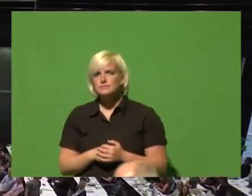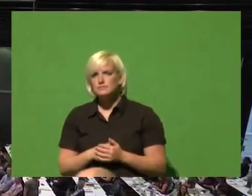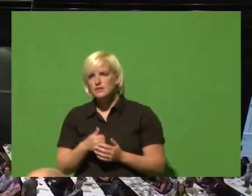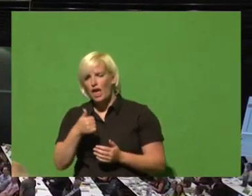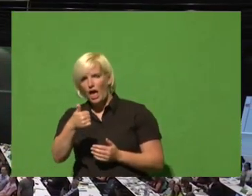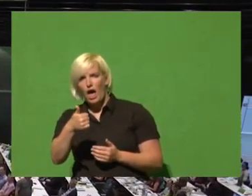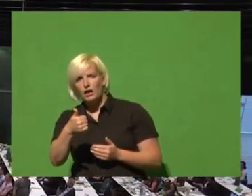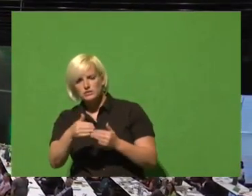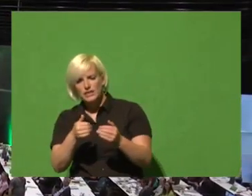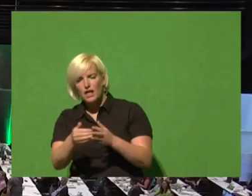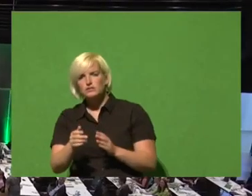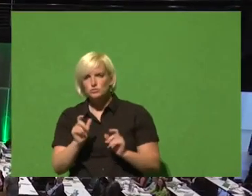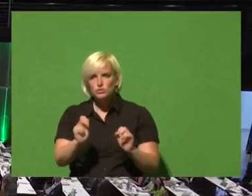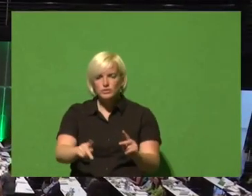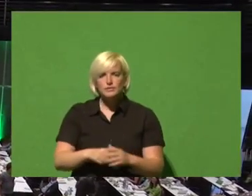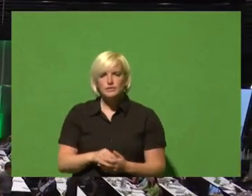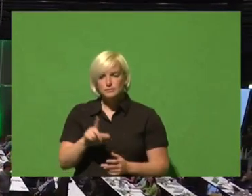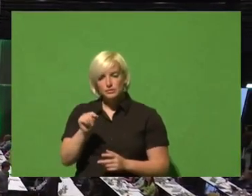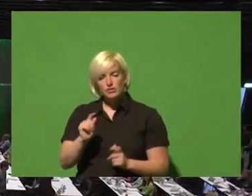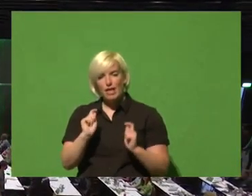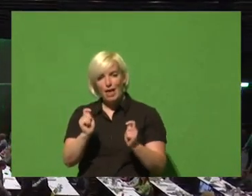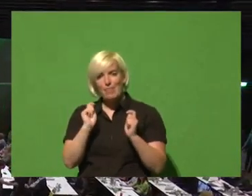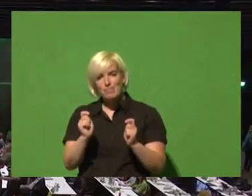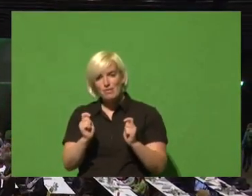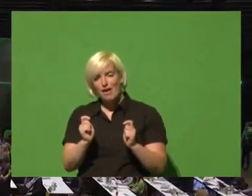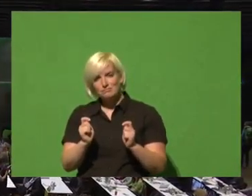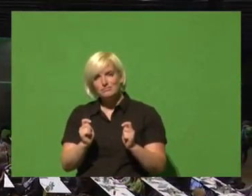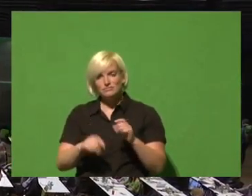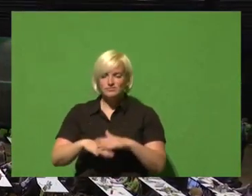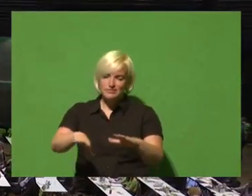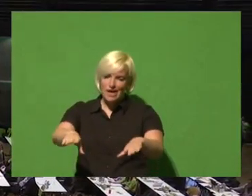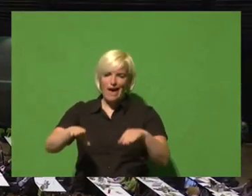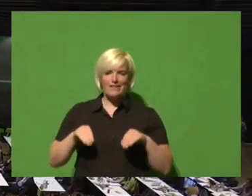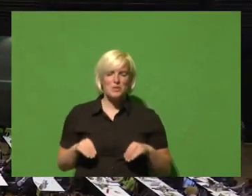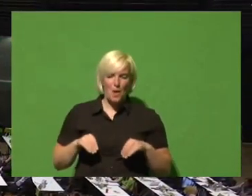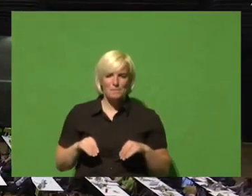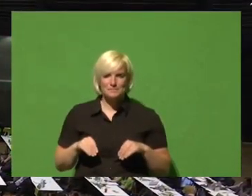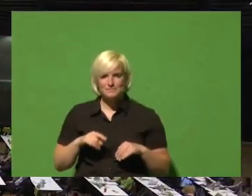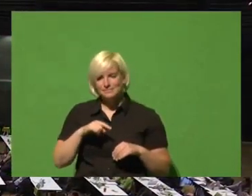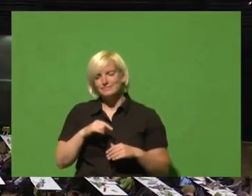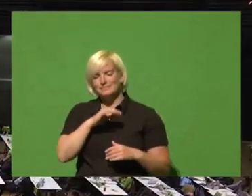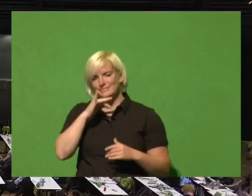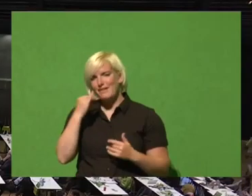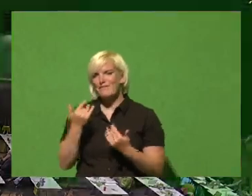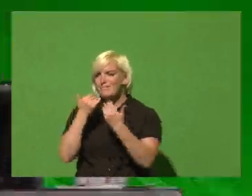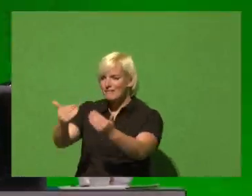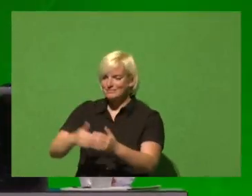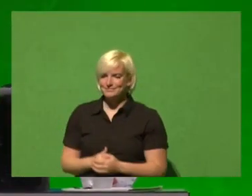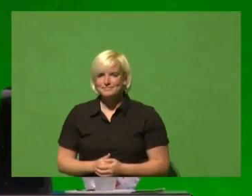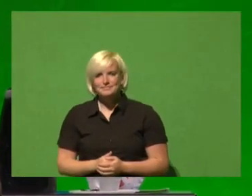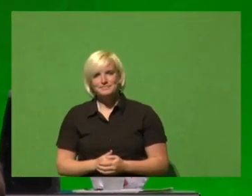Eine Enthaltung sehe ich. Okay, damit ist dieser Antrag aber einstimmig angenommen. Herzlichen Dank.